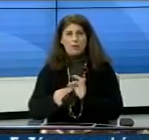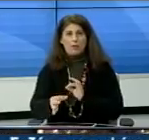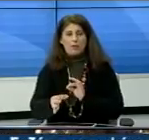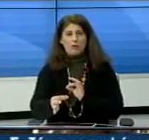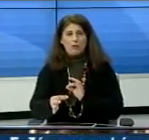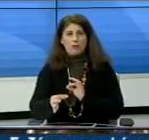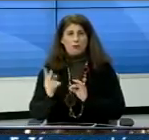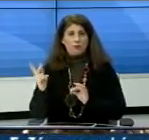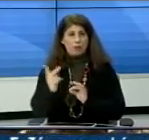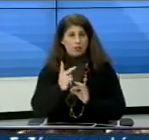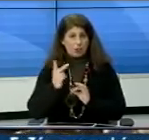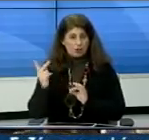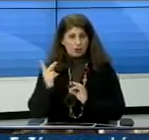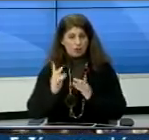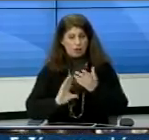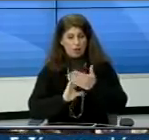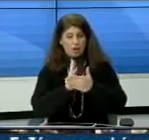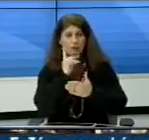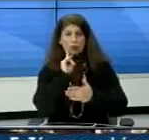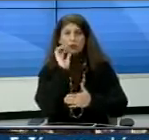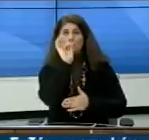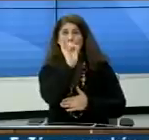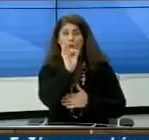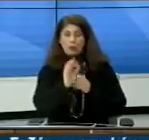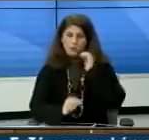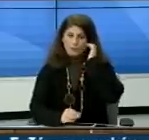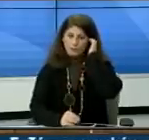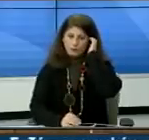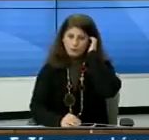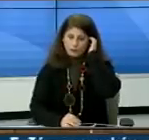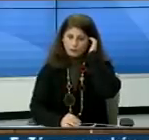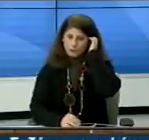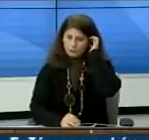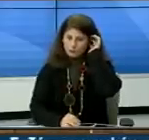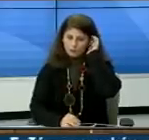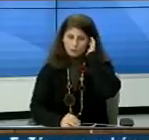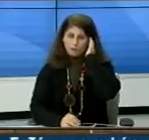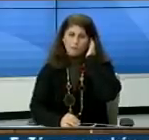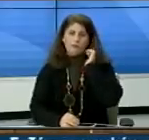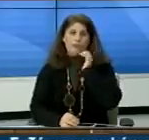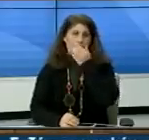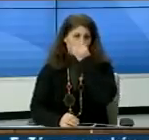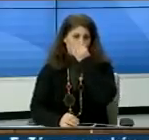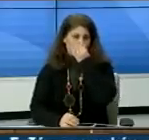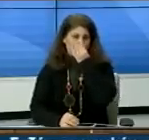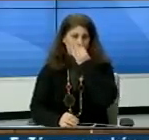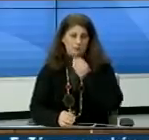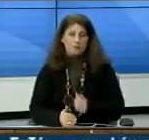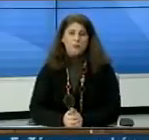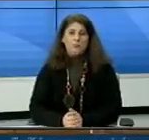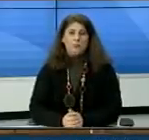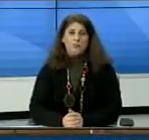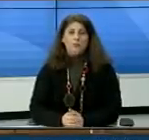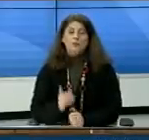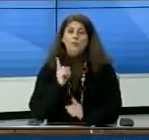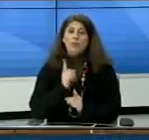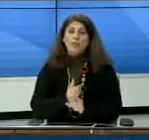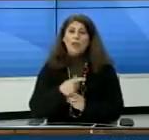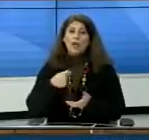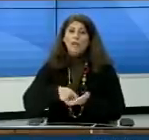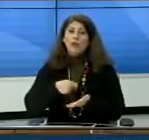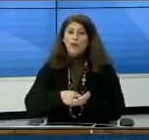με κοινωνική και αναπτυξιακή στόχευση. Ενώ ειδικά για την φορολογική μας